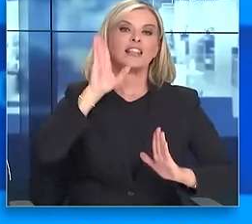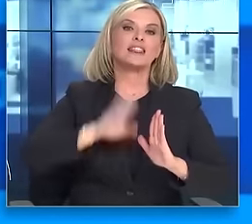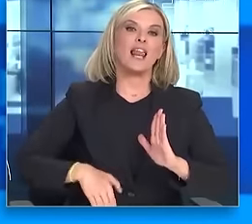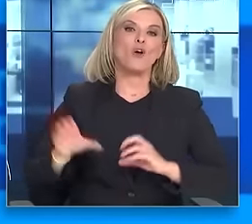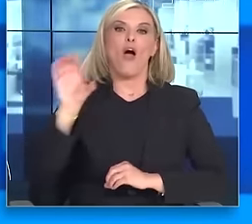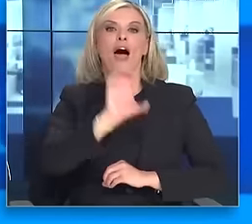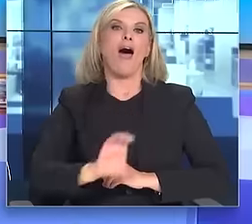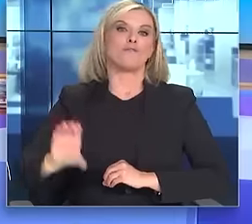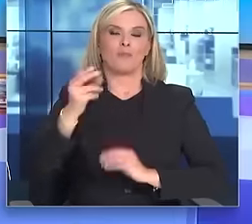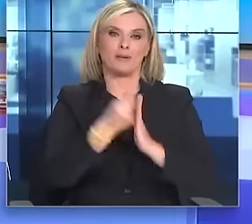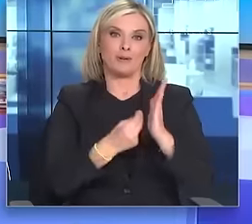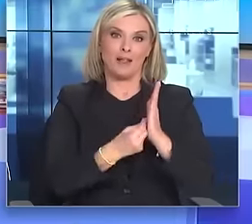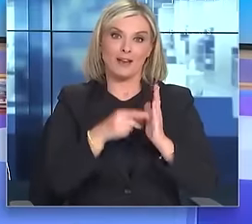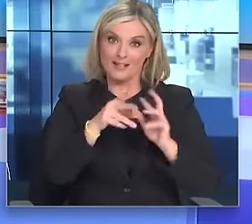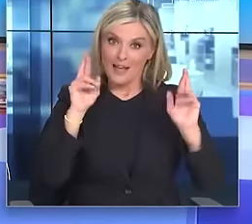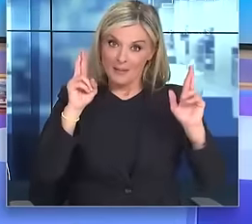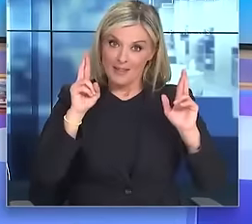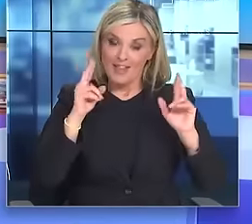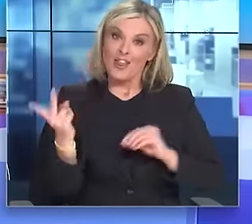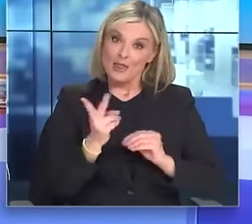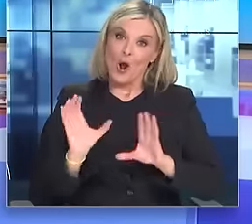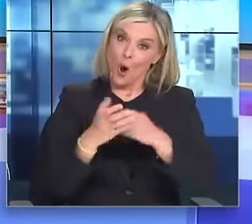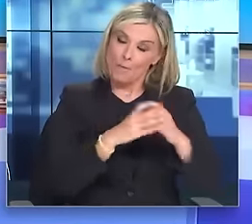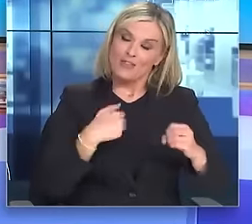ευρωπαϊκής. Οι προπόθεσεις θα πάνε και δύο. Οι προπόθεσεις θα πάνε και δύο. Ναι.